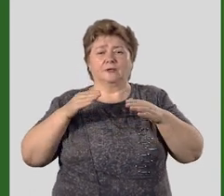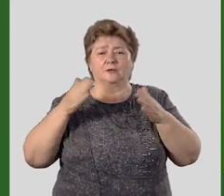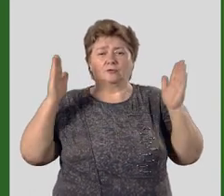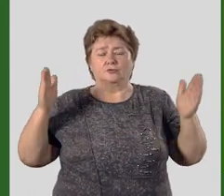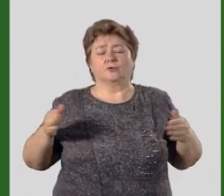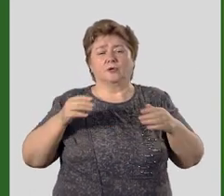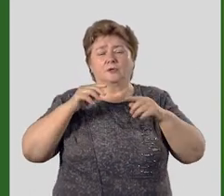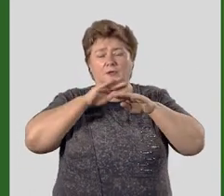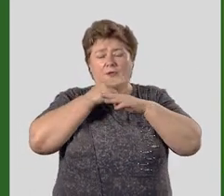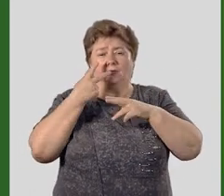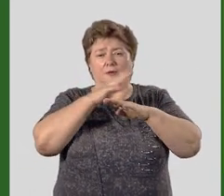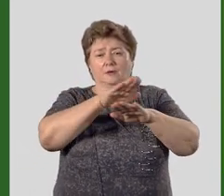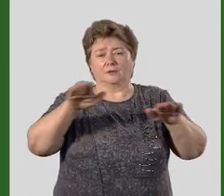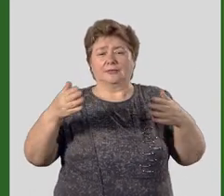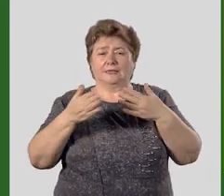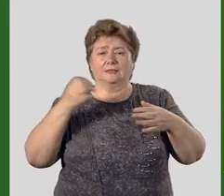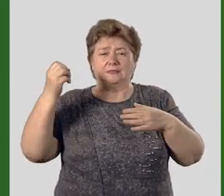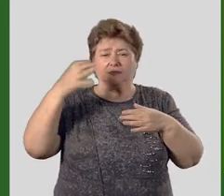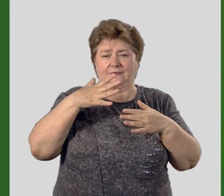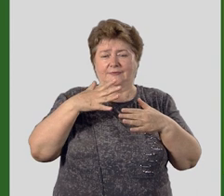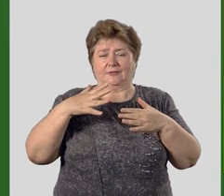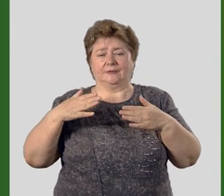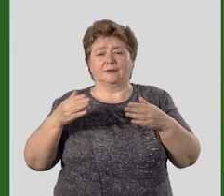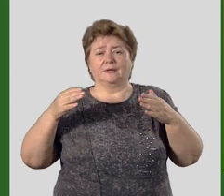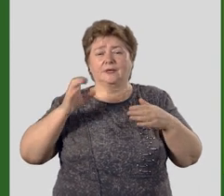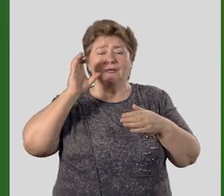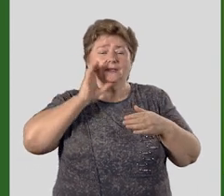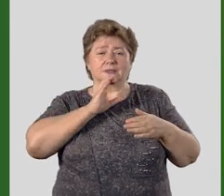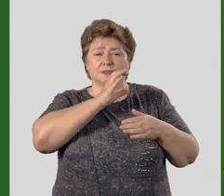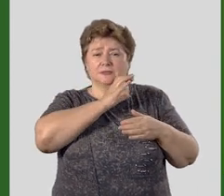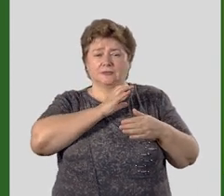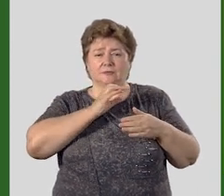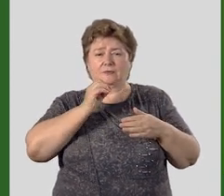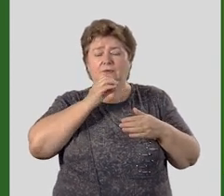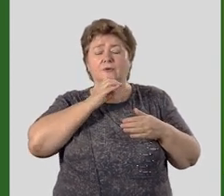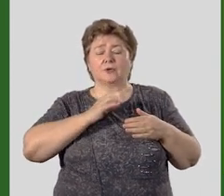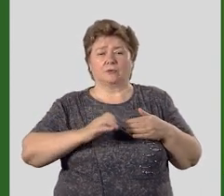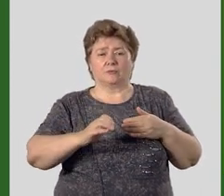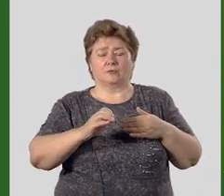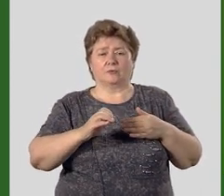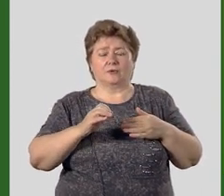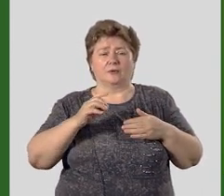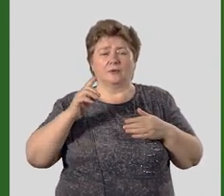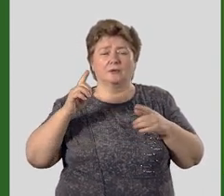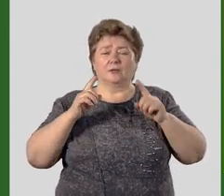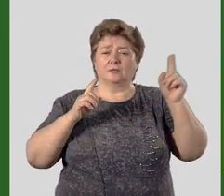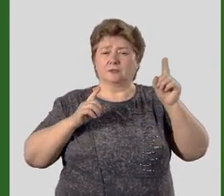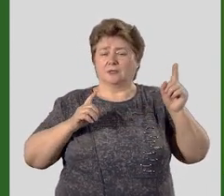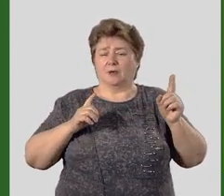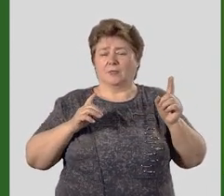горизонта или сторон света. Север, юг,